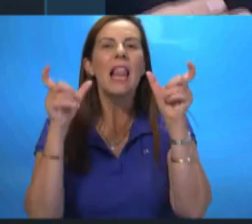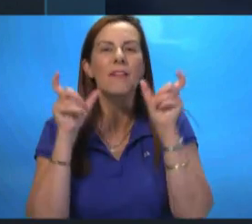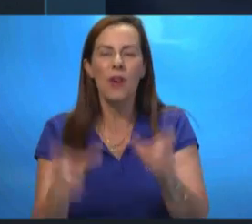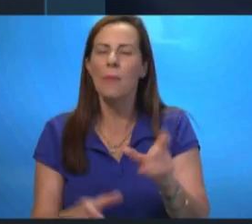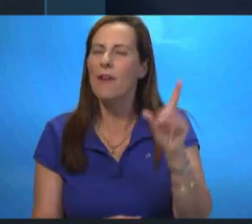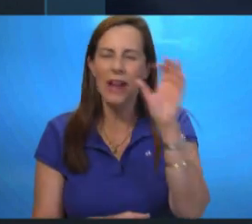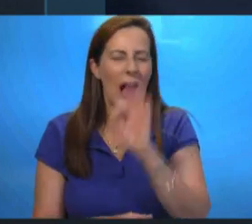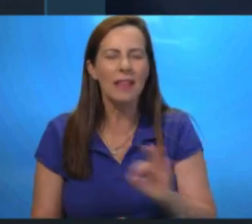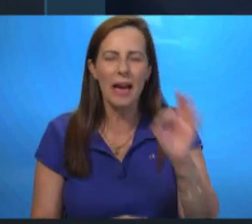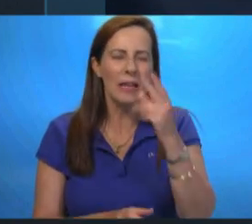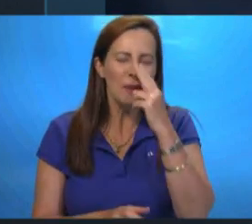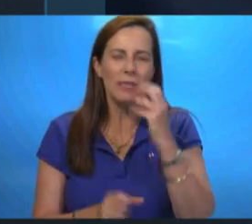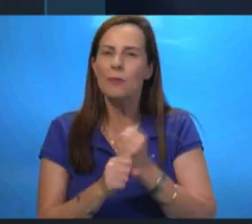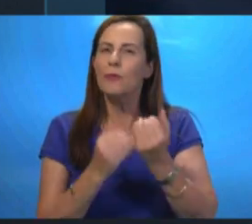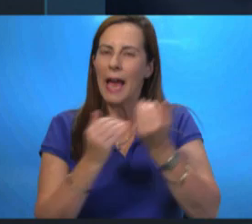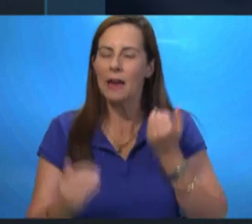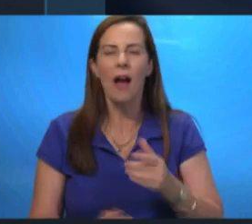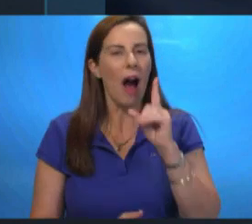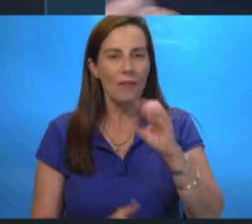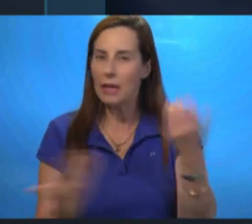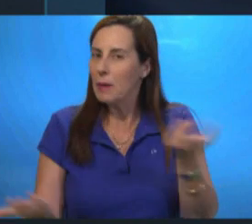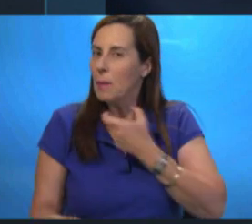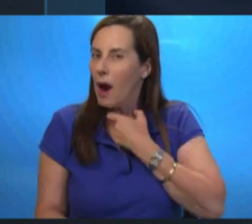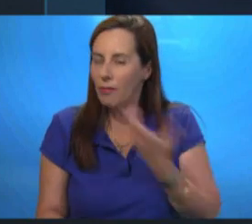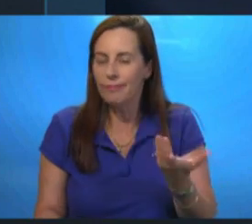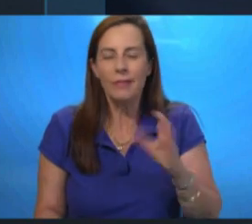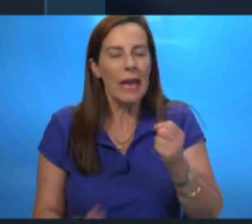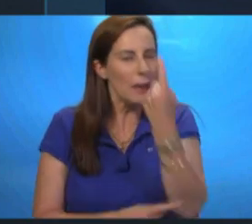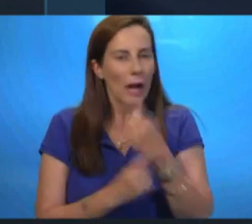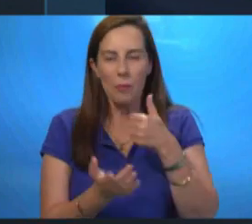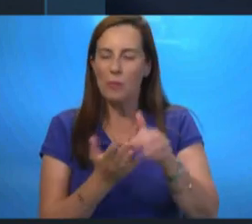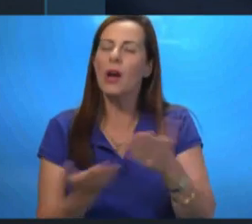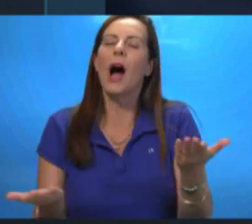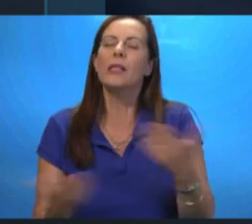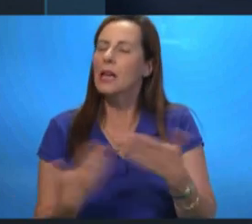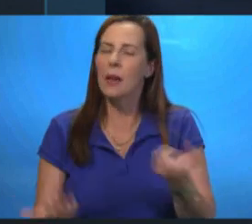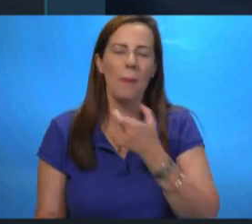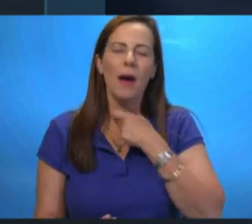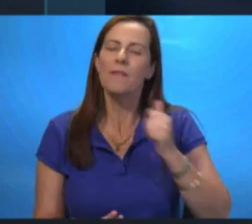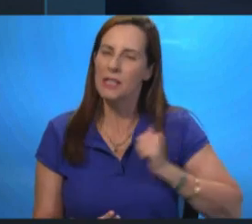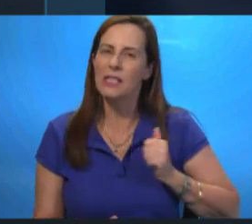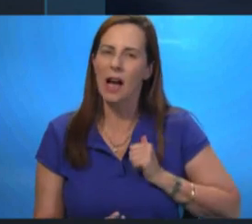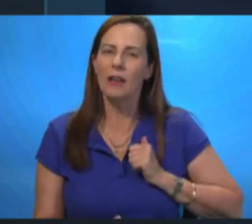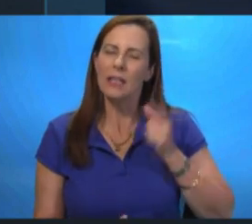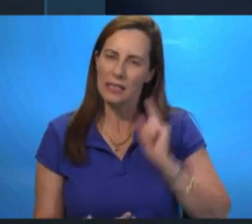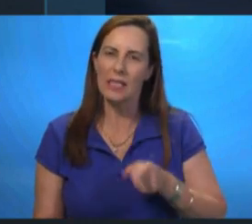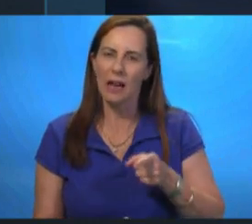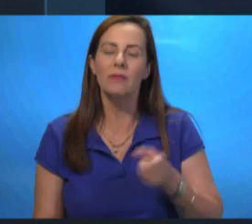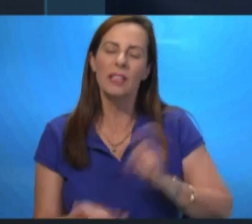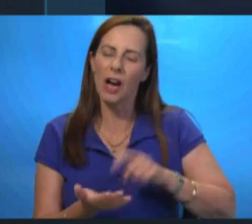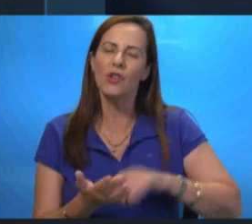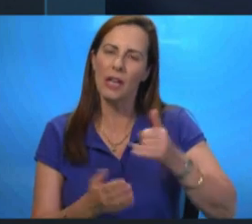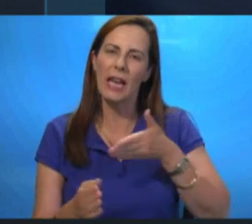בצעדים מקדימים, אבל אם לא תהיה ברירה, אם הירי יימשך, אז כנראה שלא תהיה ברירה, וצהל יידרש כן